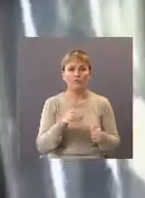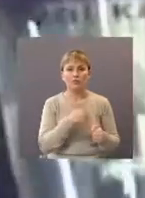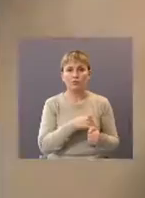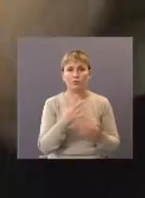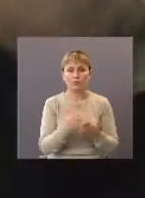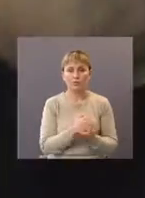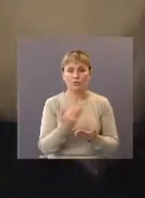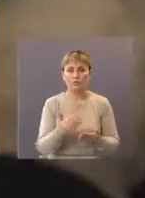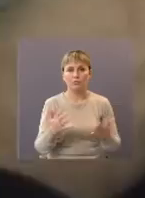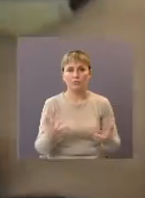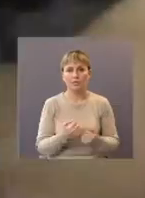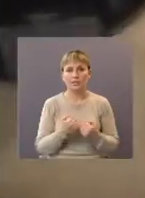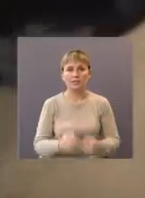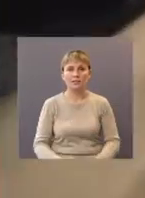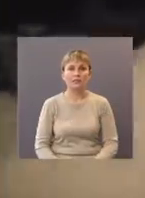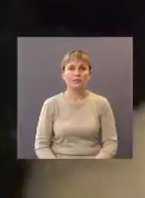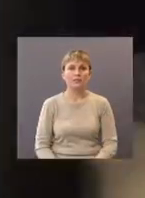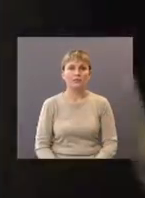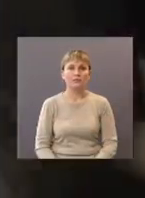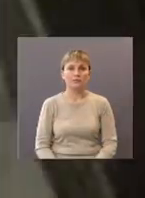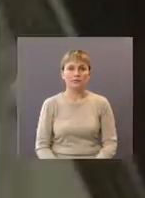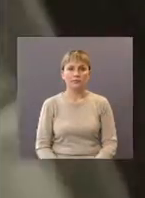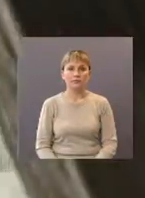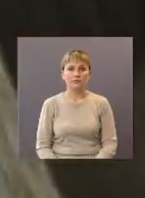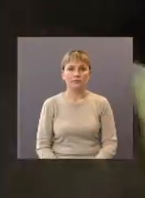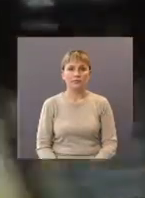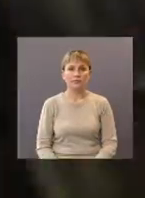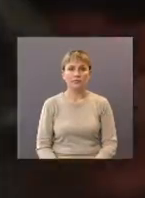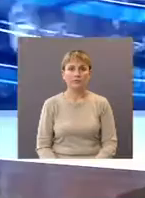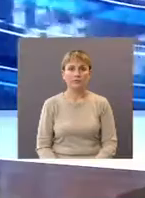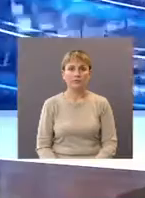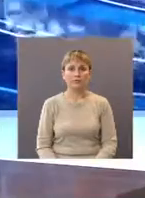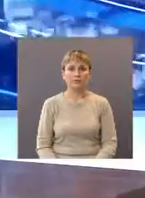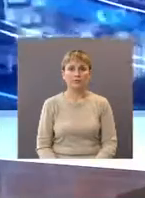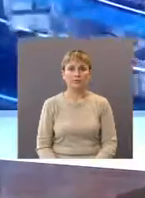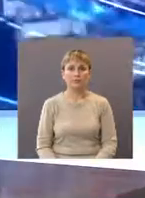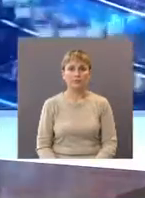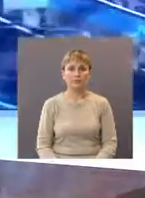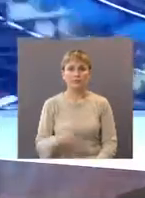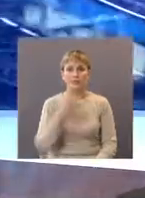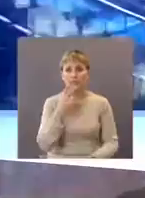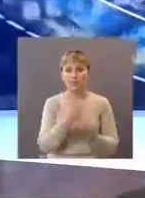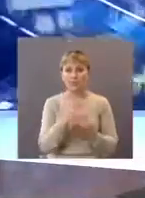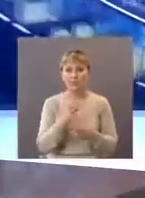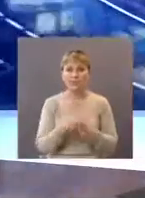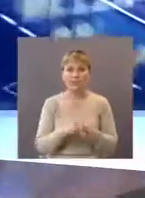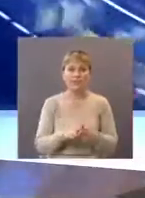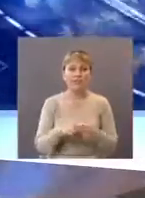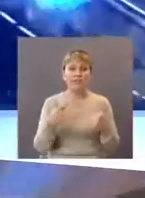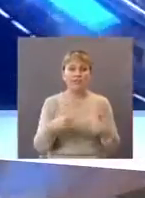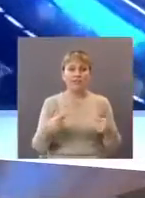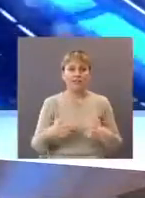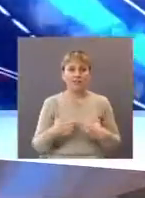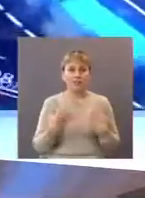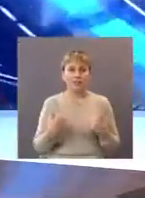удалось его откачать. Айбану Анарбаева, Елкунжан Ашимжанов. Телебашня. И вот несмотря на все эти жуткие кадры и